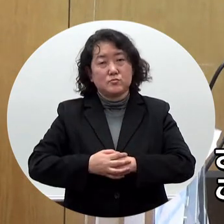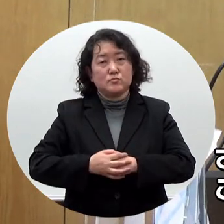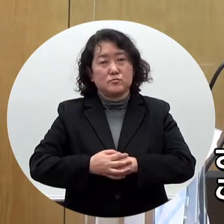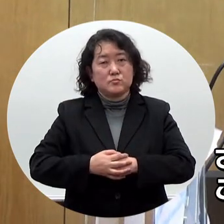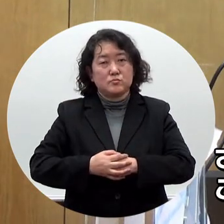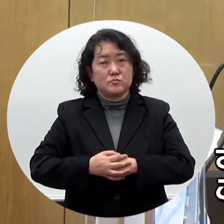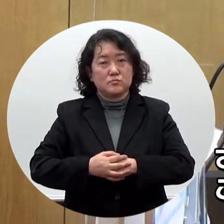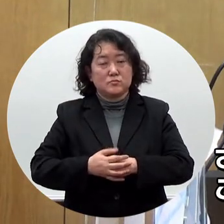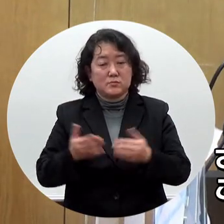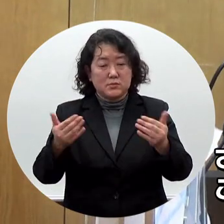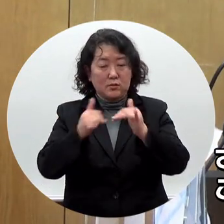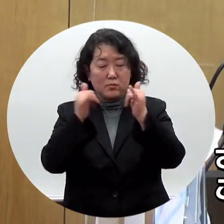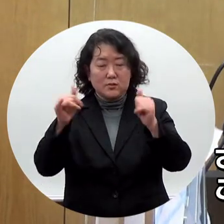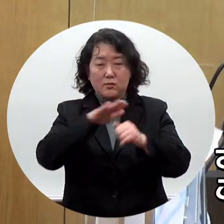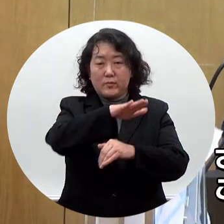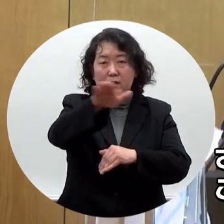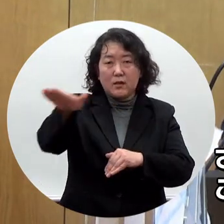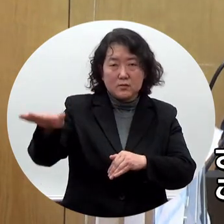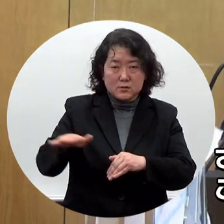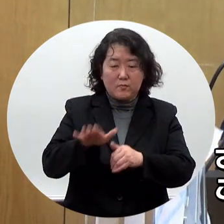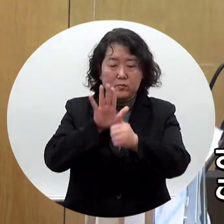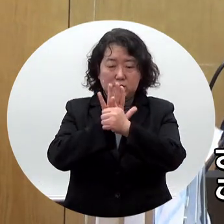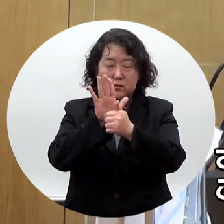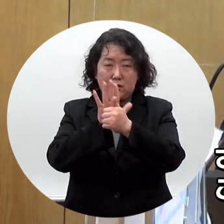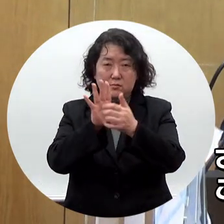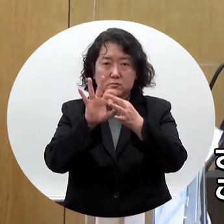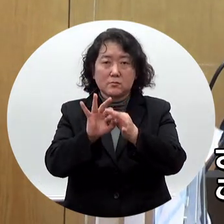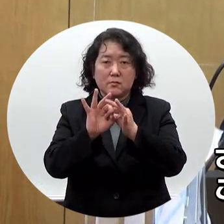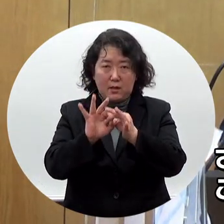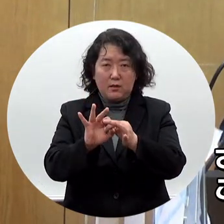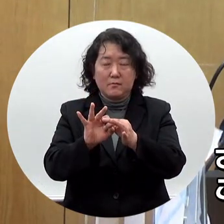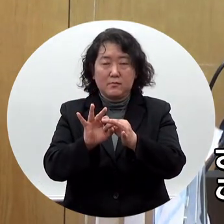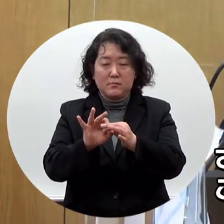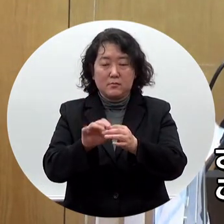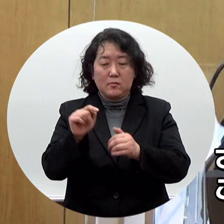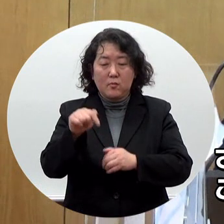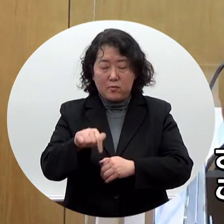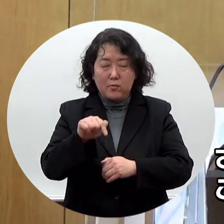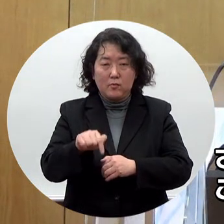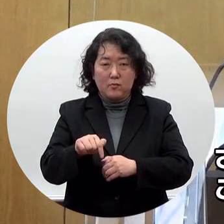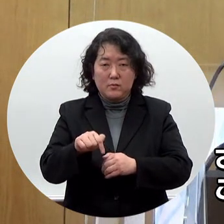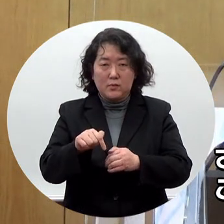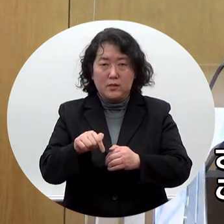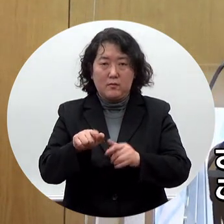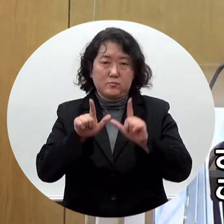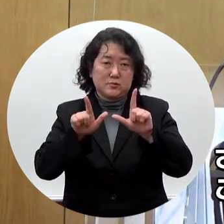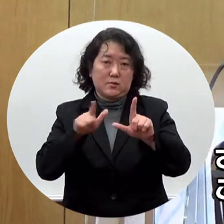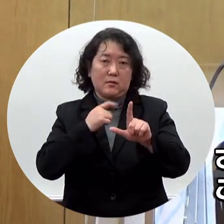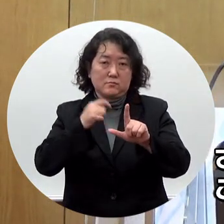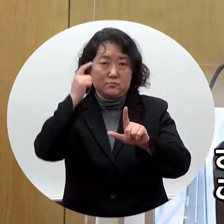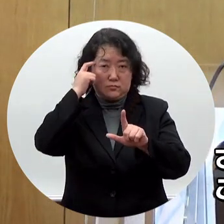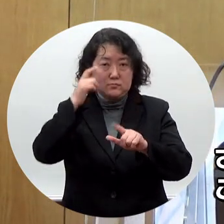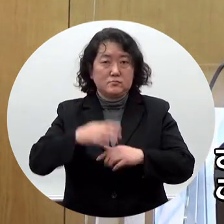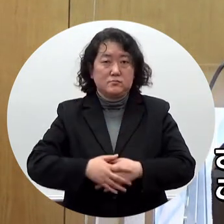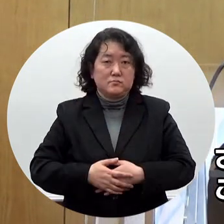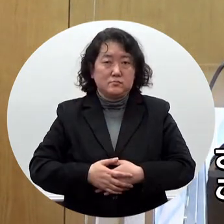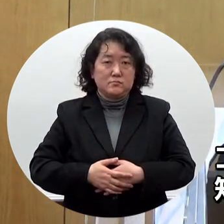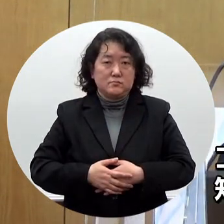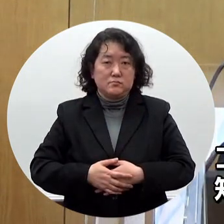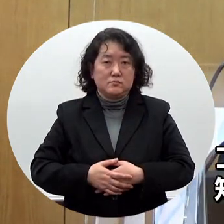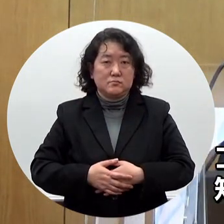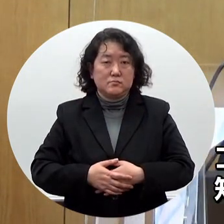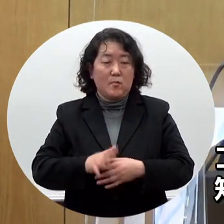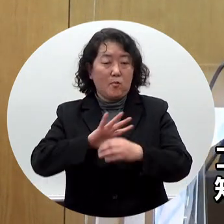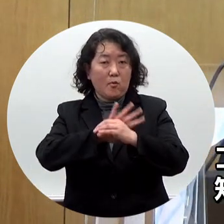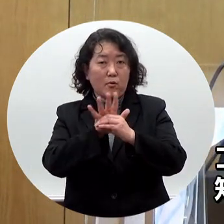て、事業者の皆様への支援についても、この場で明らかにしておきたいと思います。コ